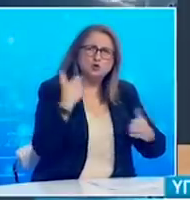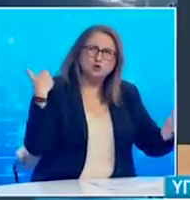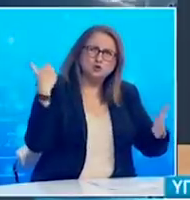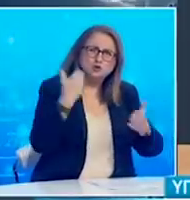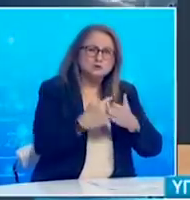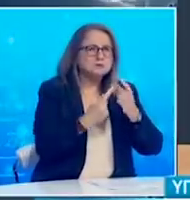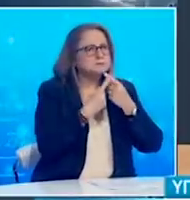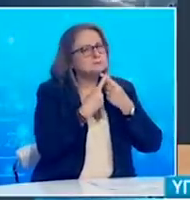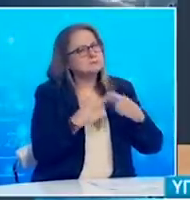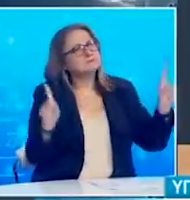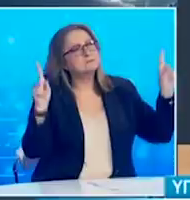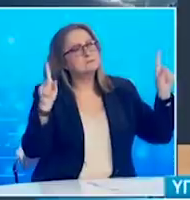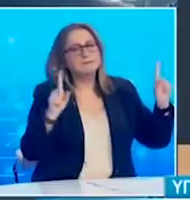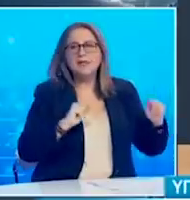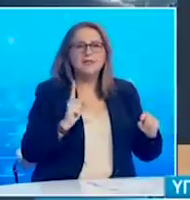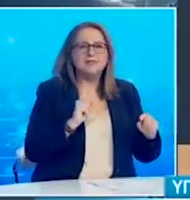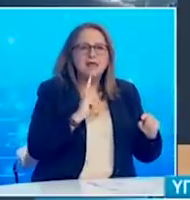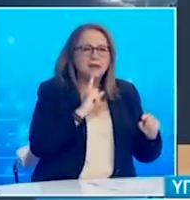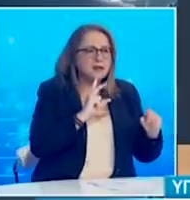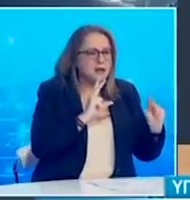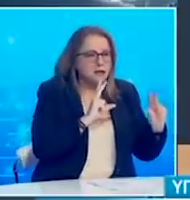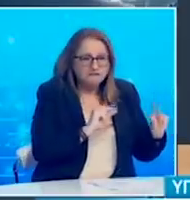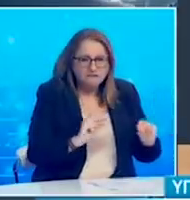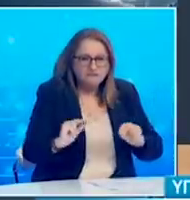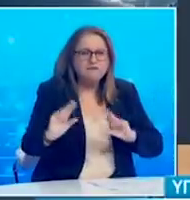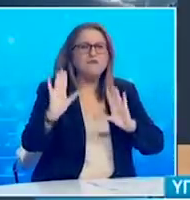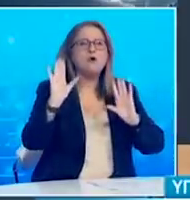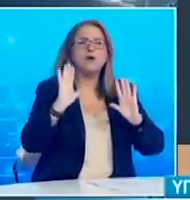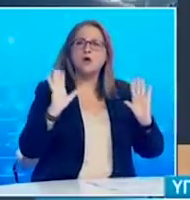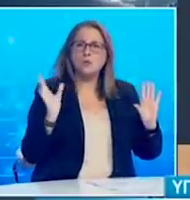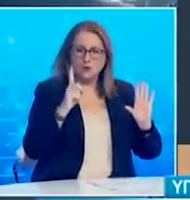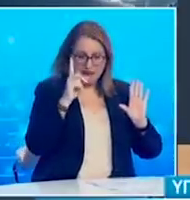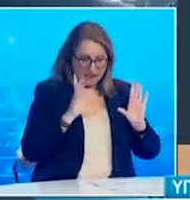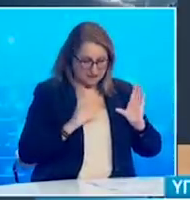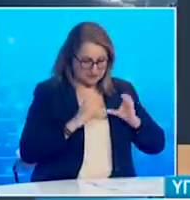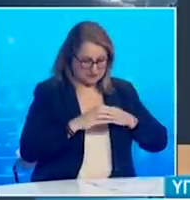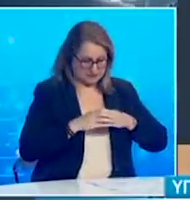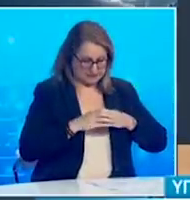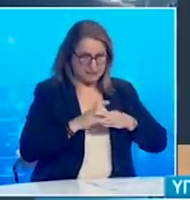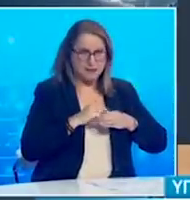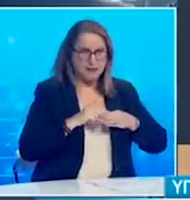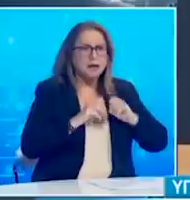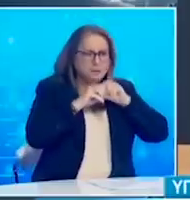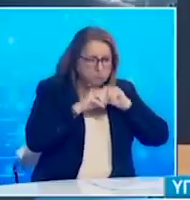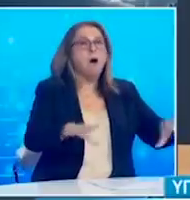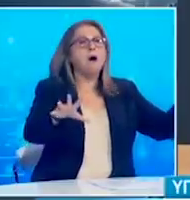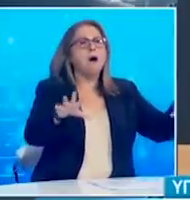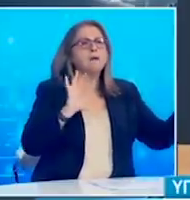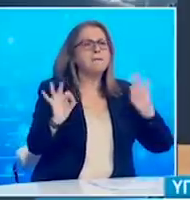υπερμετάδοσης, δηλαδή ένας μικρός αριθμός φορέων του ιού δύναται να το μεταδώσουν σε πολλά άτομα όταν βρεθούν στις κατάλληλες